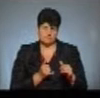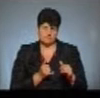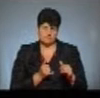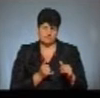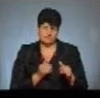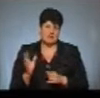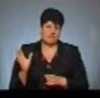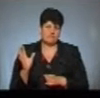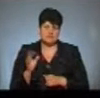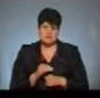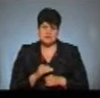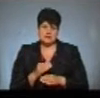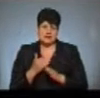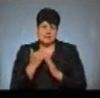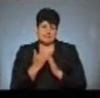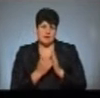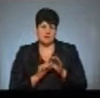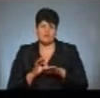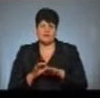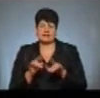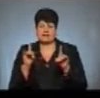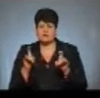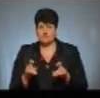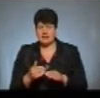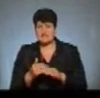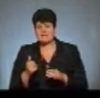всі етапи проведення тестування від